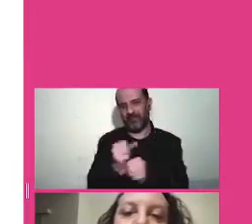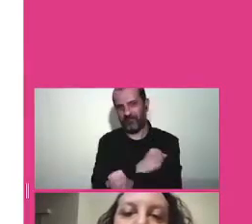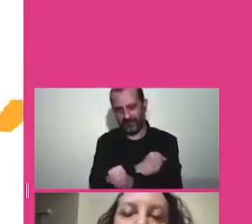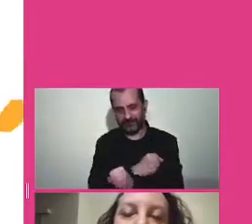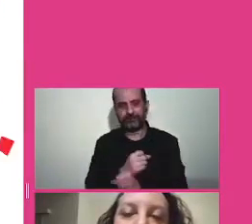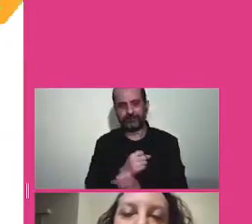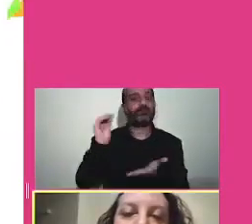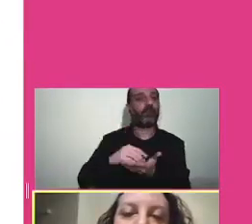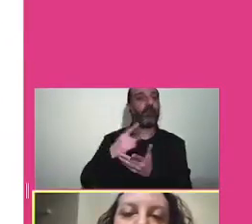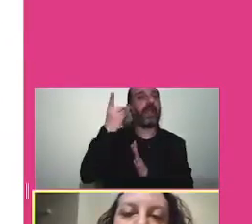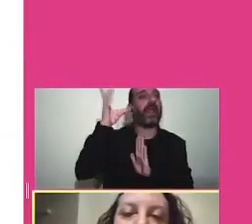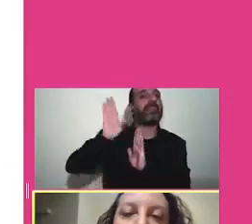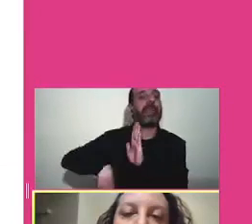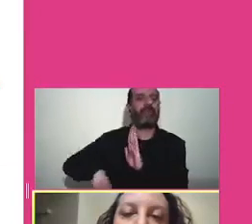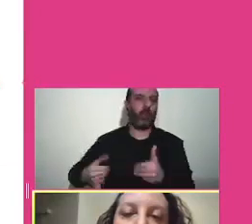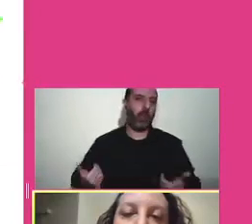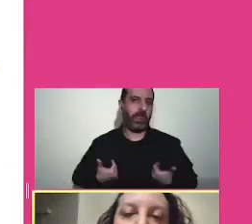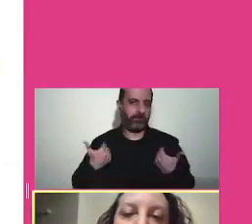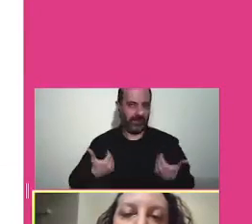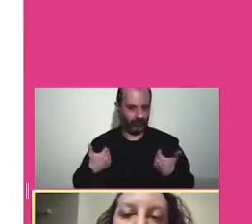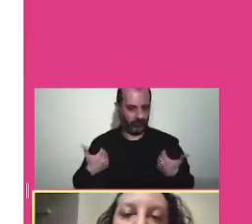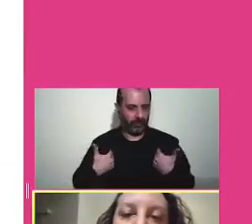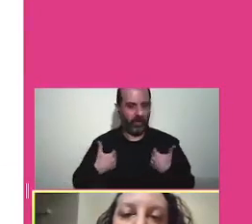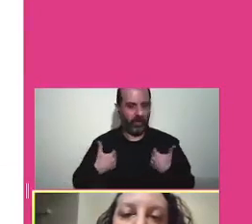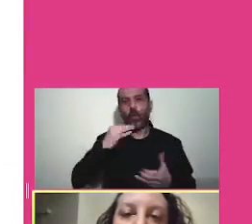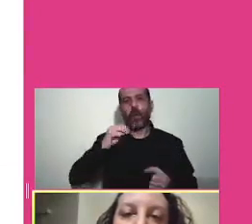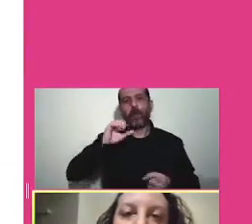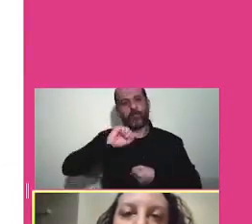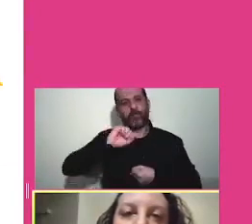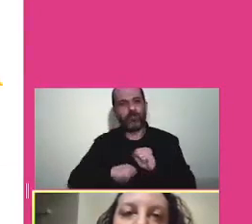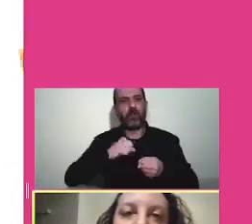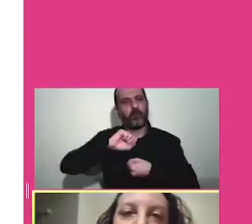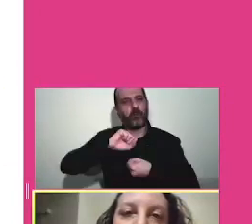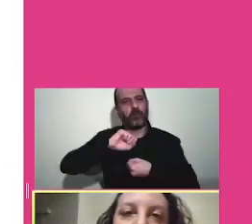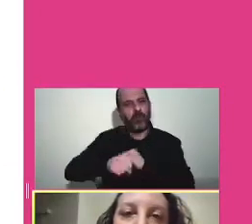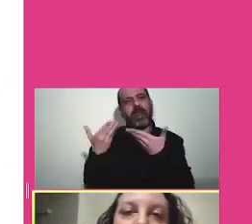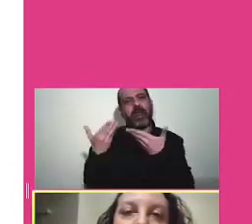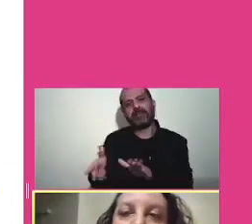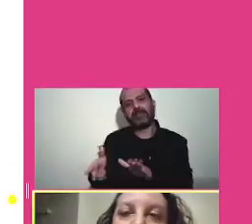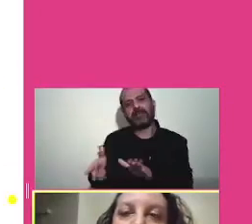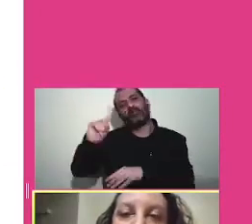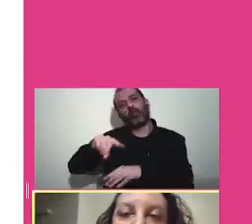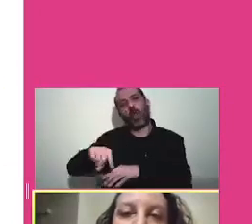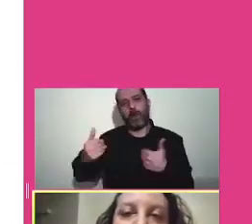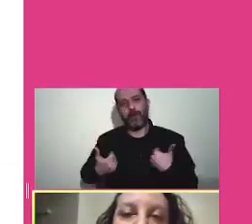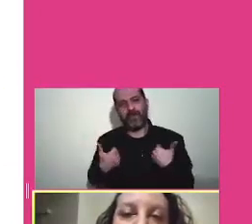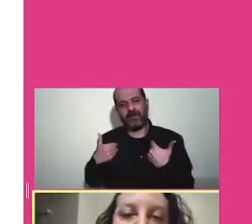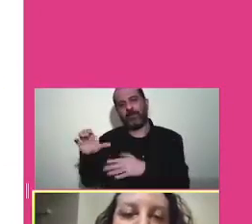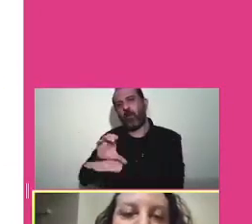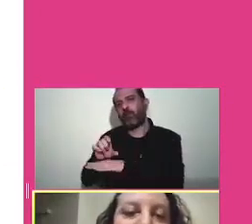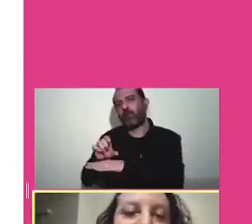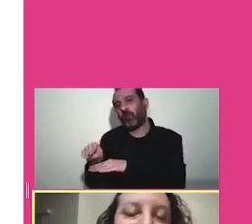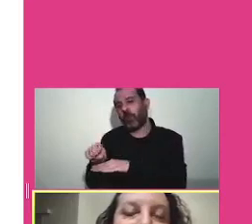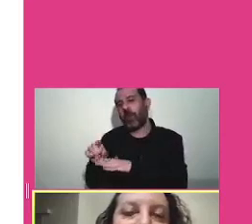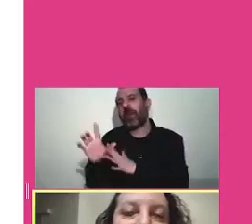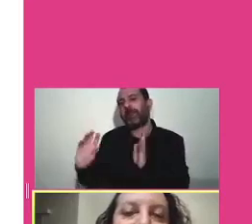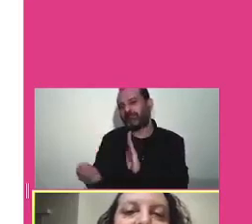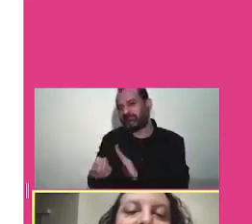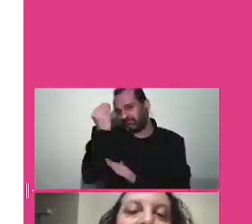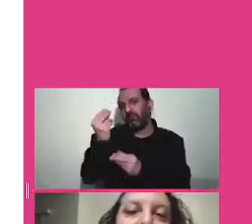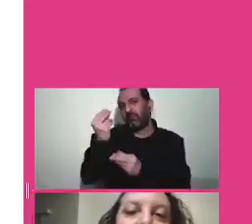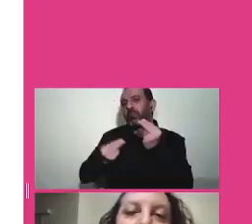ένα τελευταίο, γιατί κάναμε προσπάθεια εδώ να ανοίξουμε και το άλλο παιχνίδι σε άλλο κομπιούτερ, δυστυχώς προβλήματα